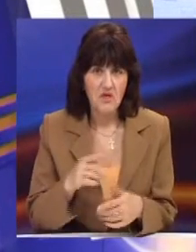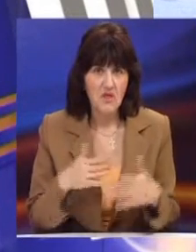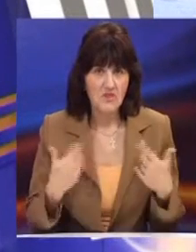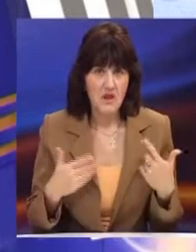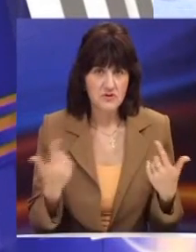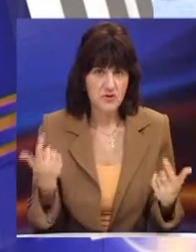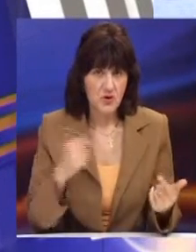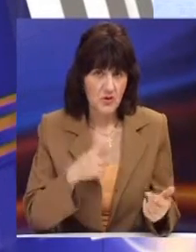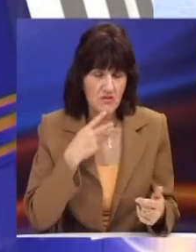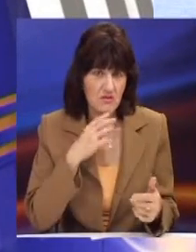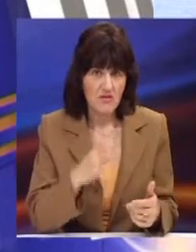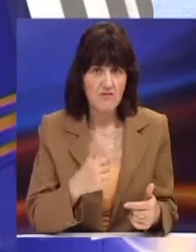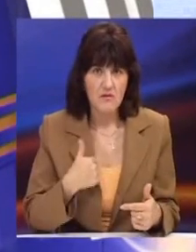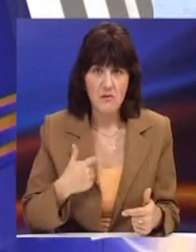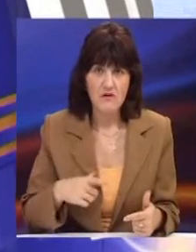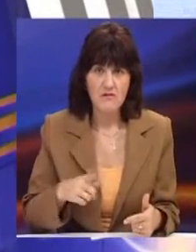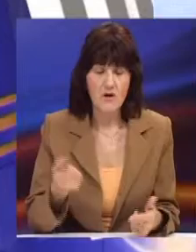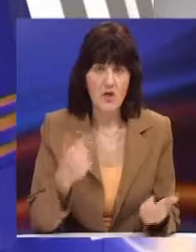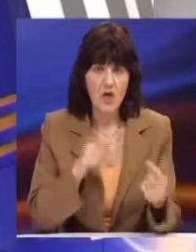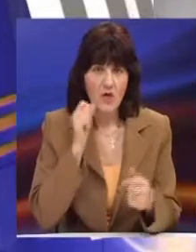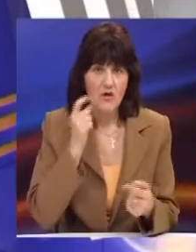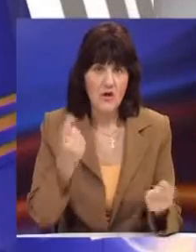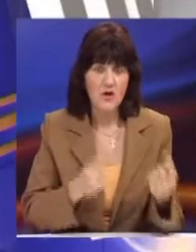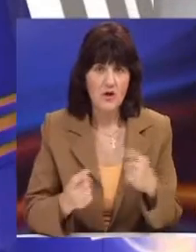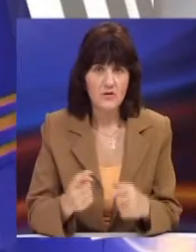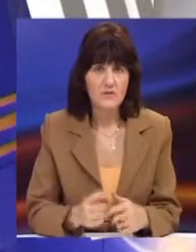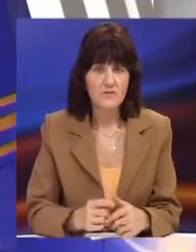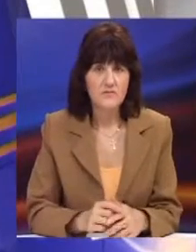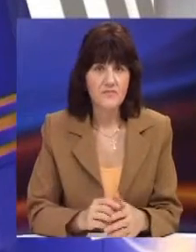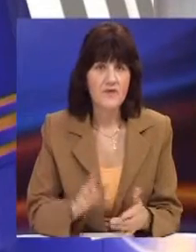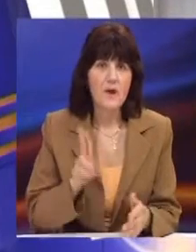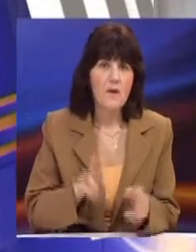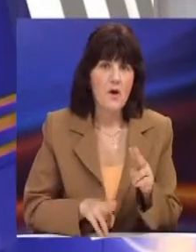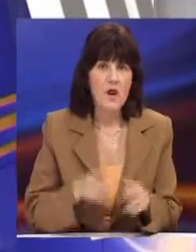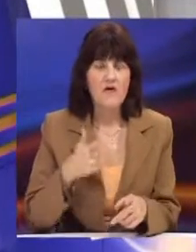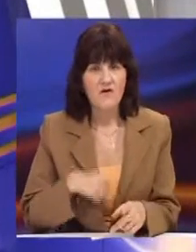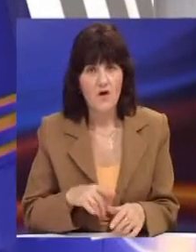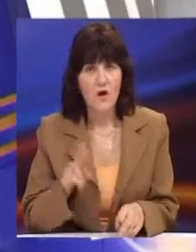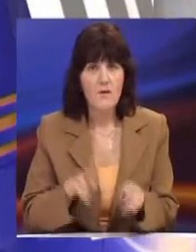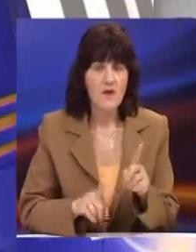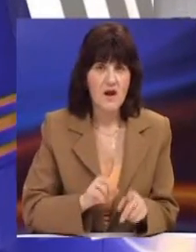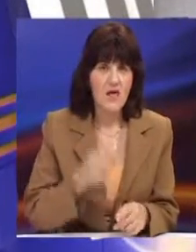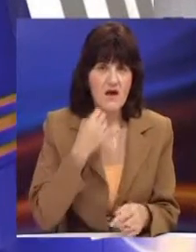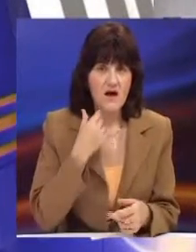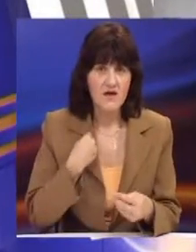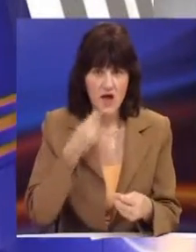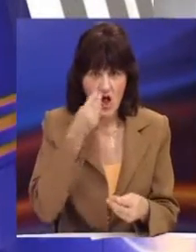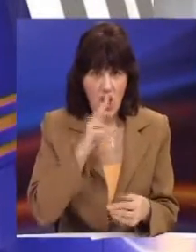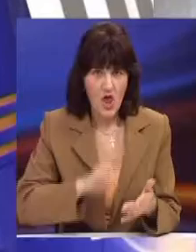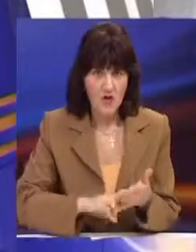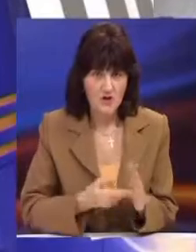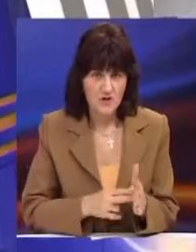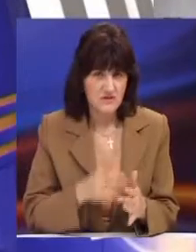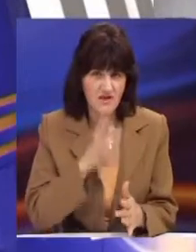ne žele, ali ja bih voljela jednom da dođem. Nekad bi voljela, nekad i ne bi voljela, zato što kad dobijem lošu